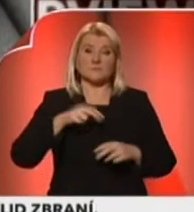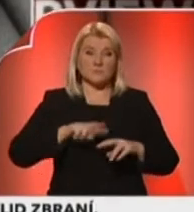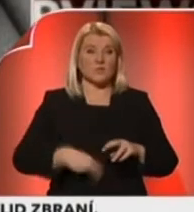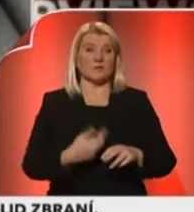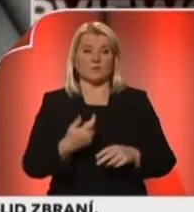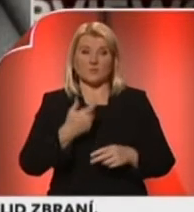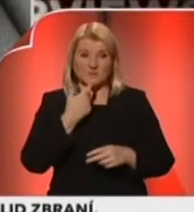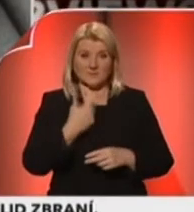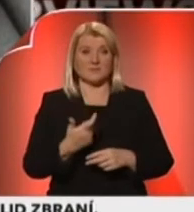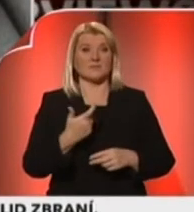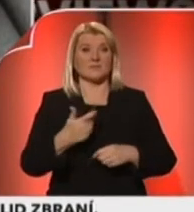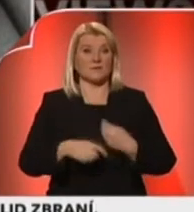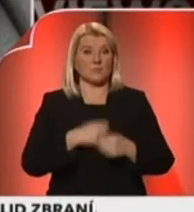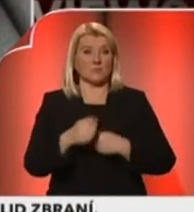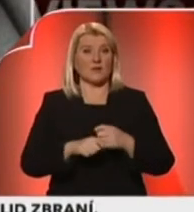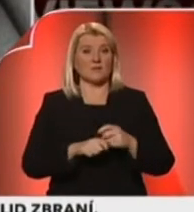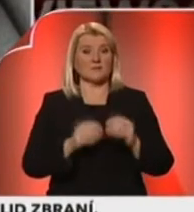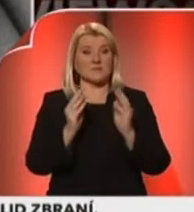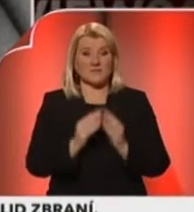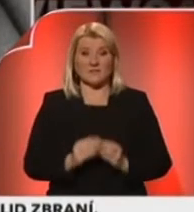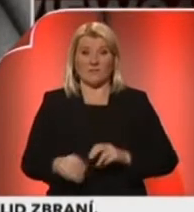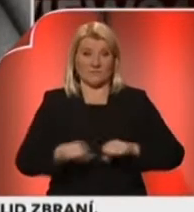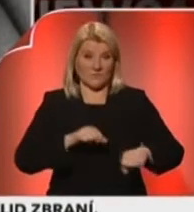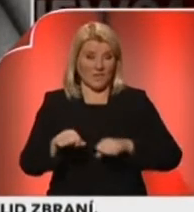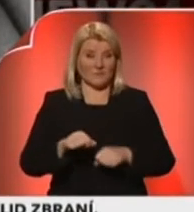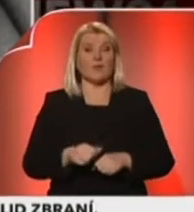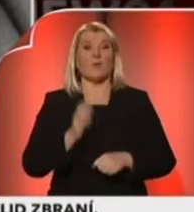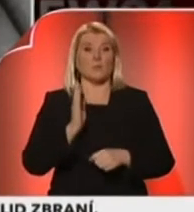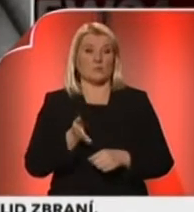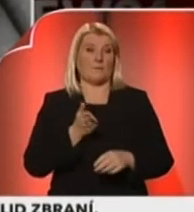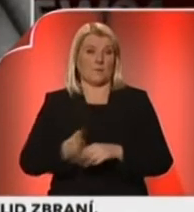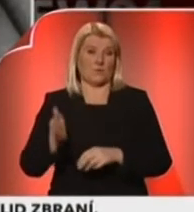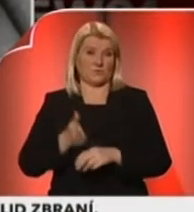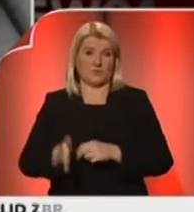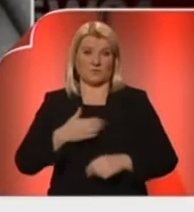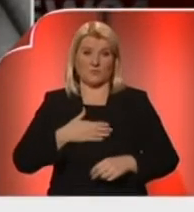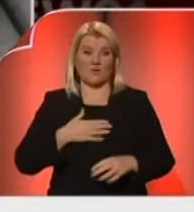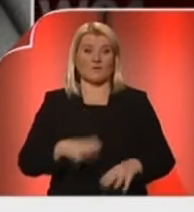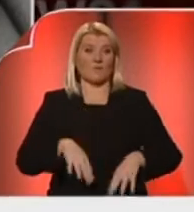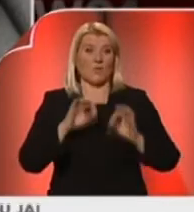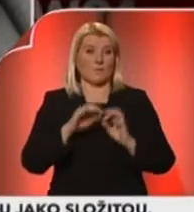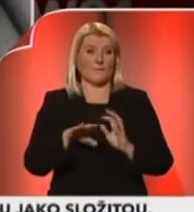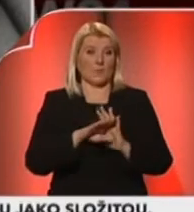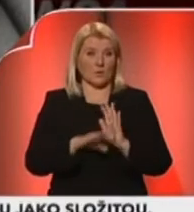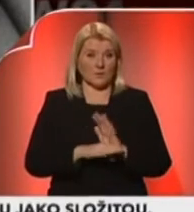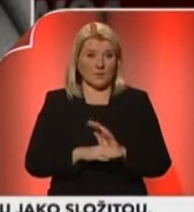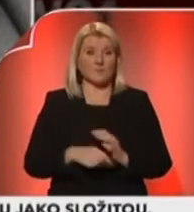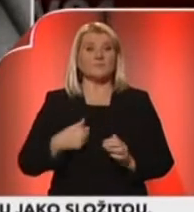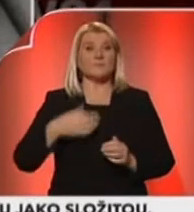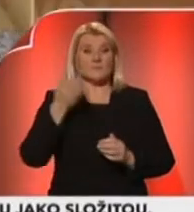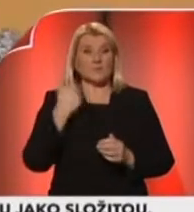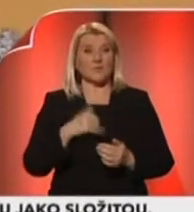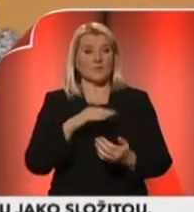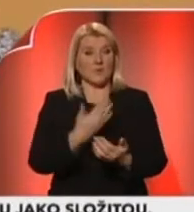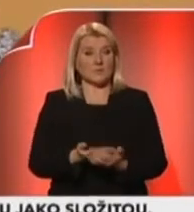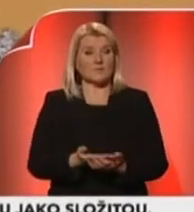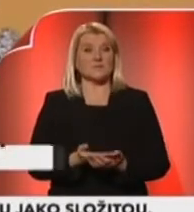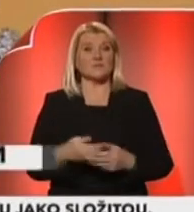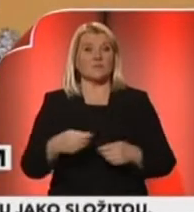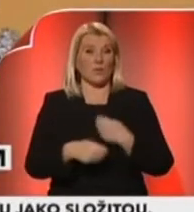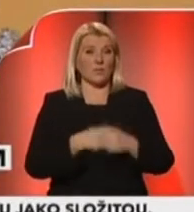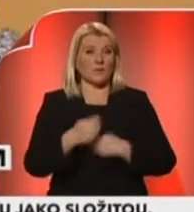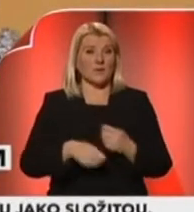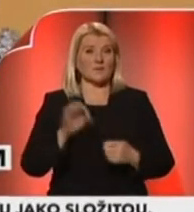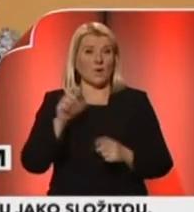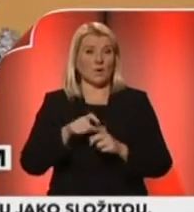že jsme sestavili vládu a budeme prostě moc prosazovat náš volební program. My jsme nabízeli spolupráci Občanské